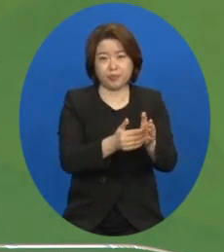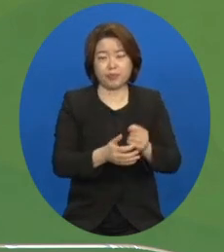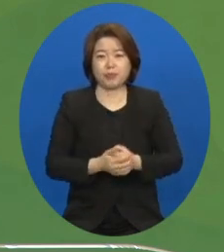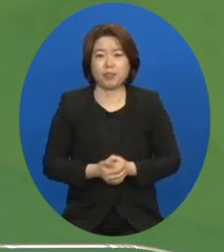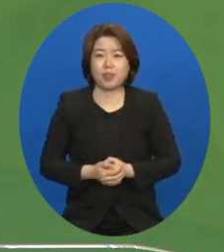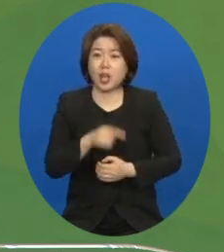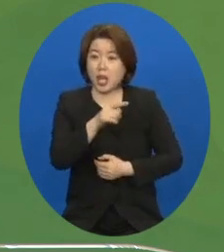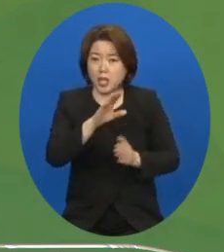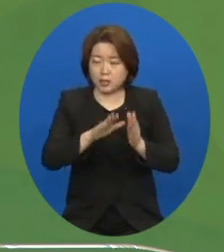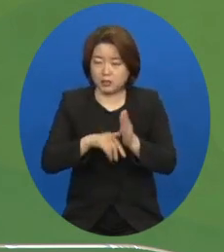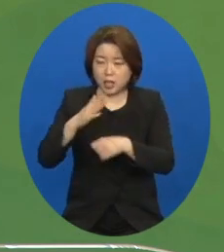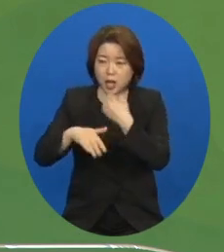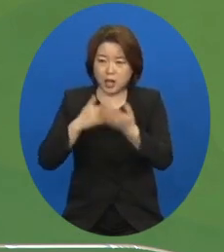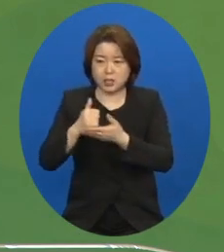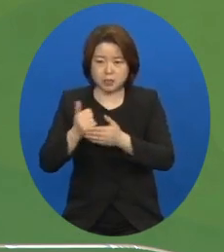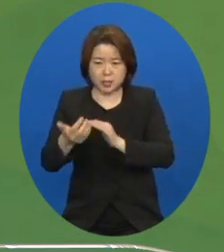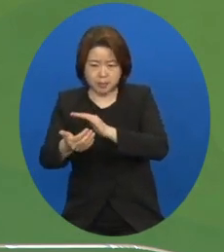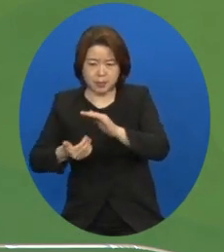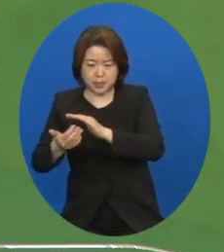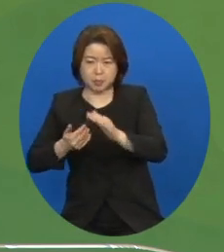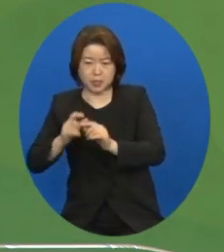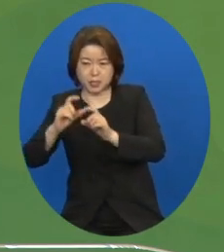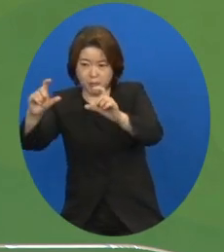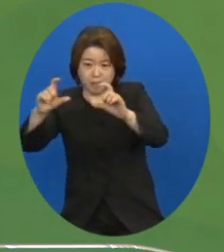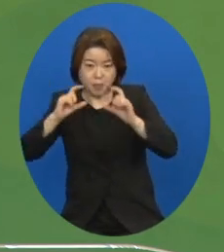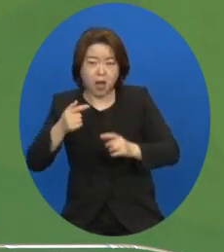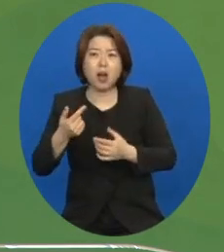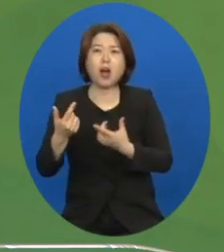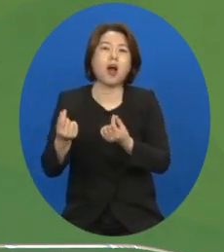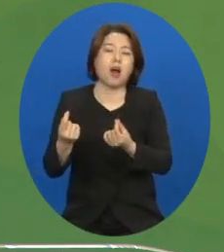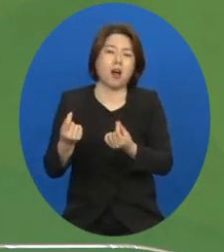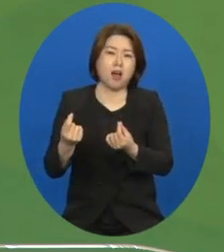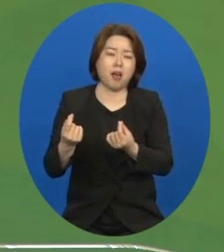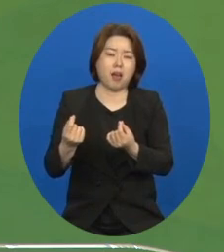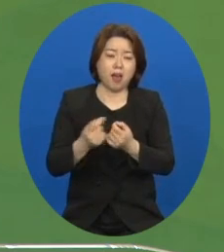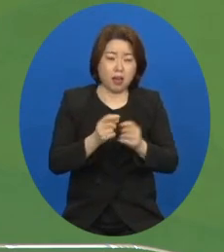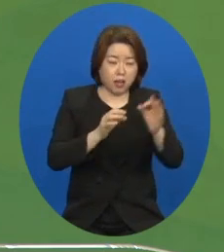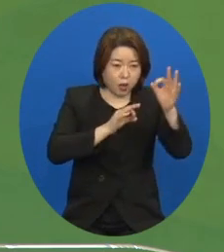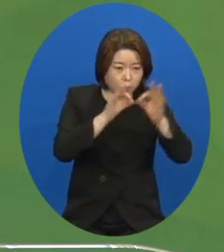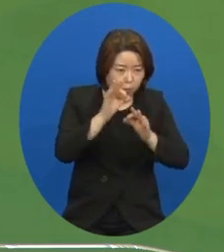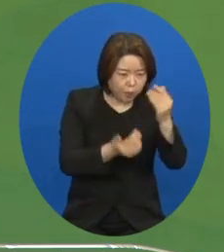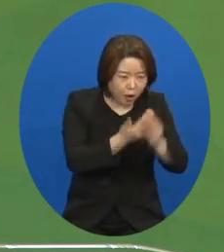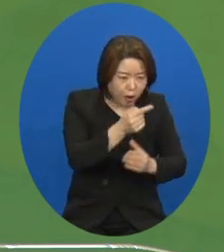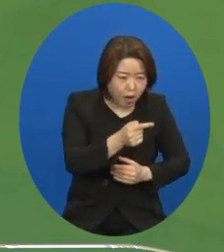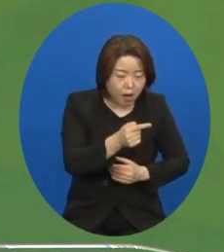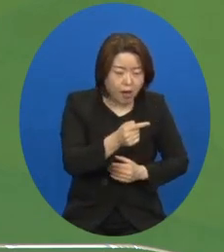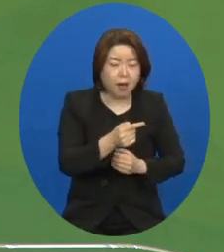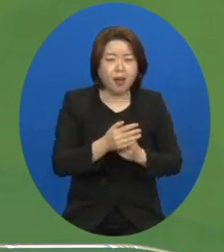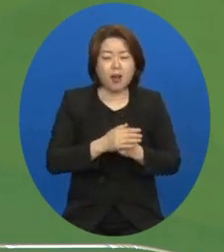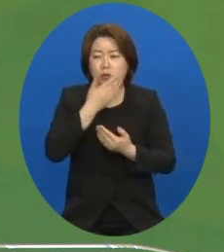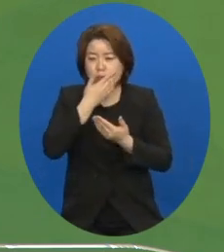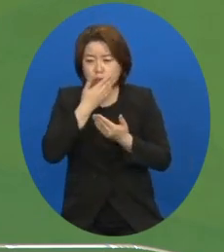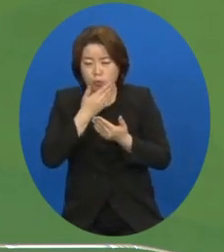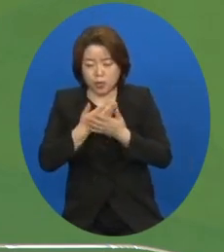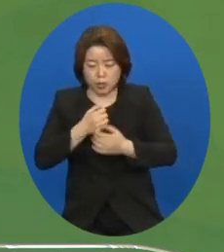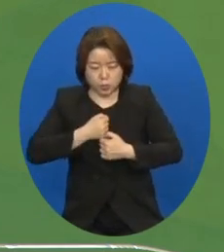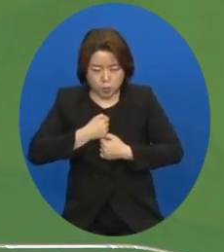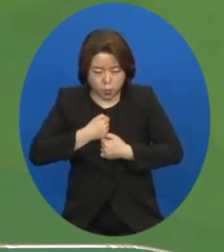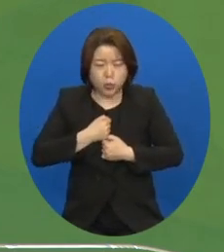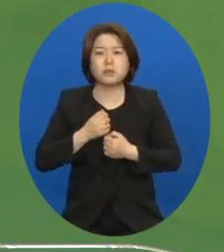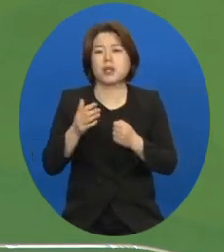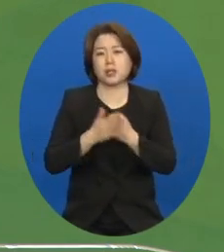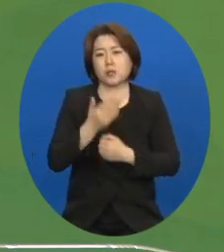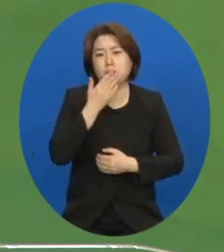하나님이 경고처럼 주셨던 사고를 귀하게 붙잡았기 때문이에요. 우리의